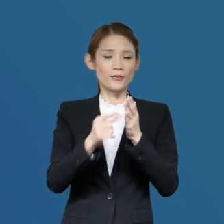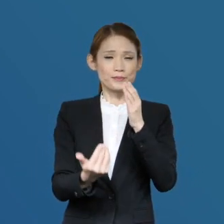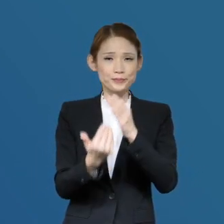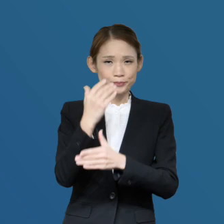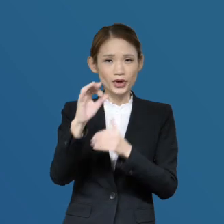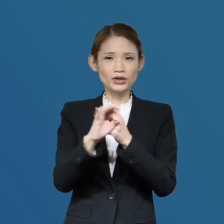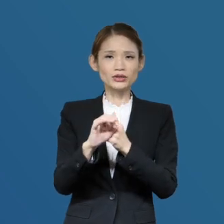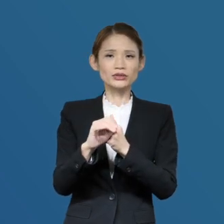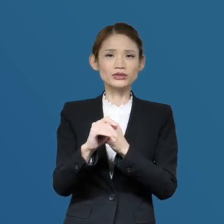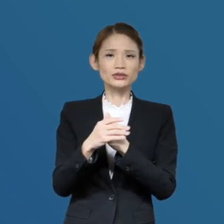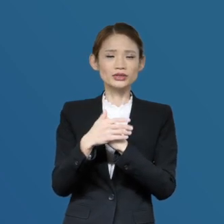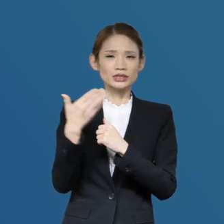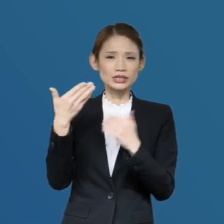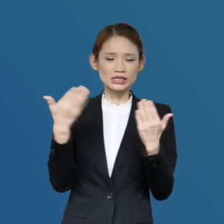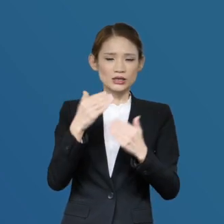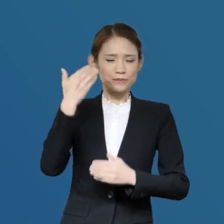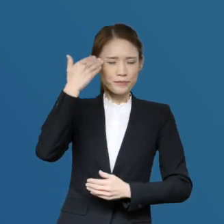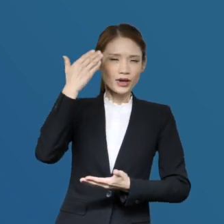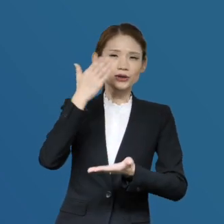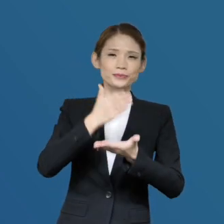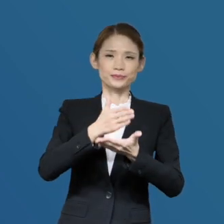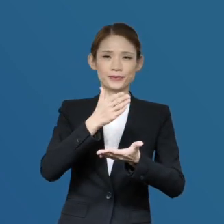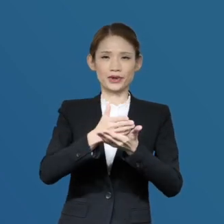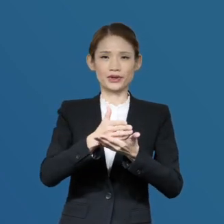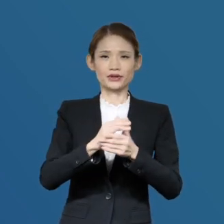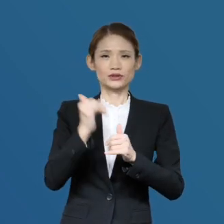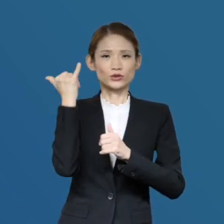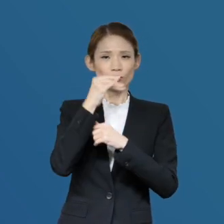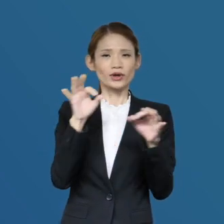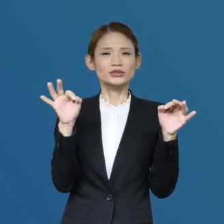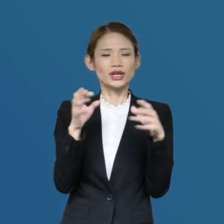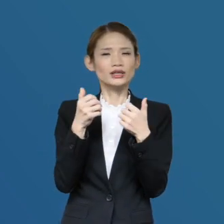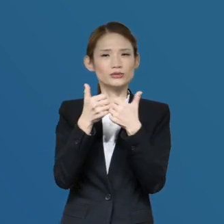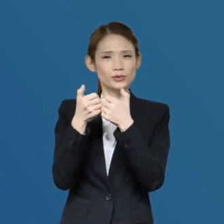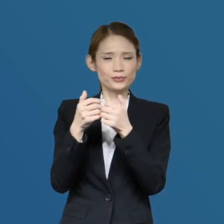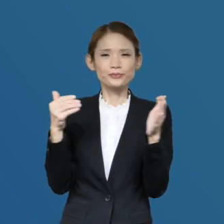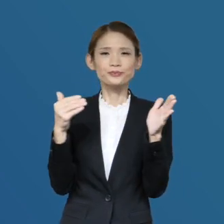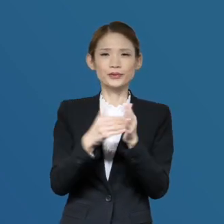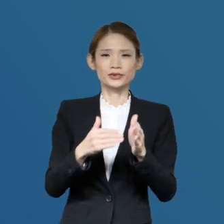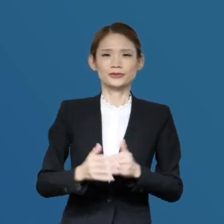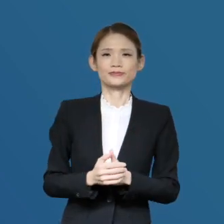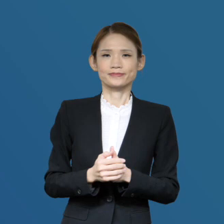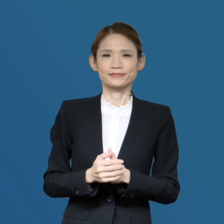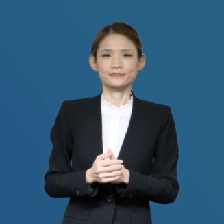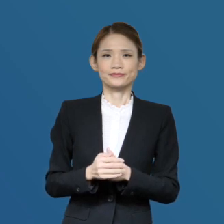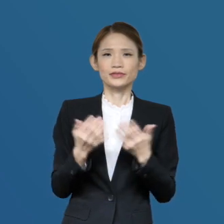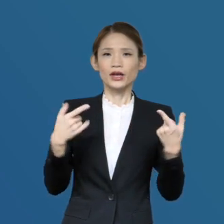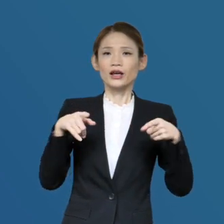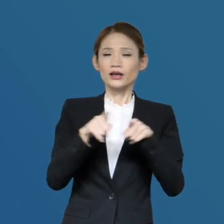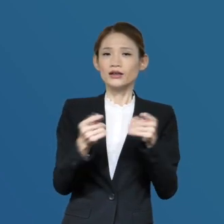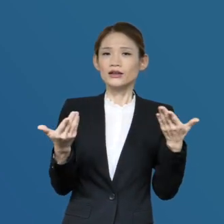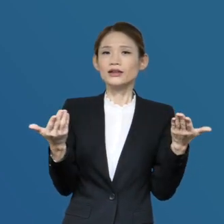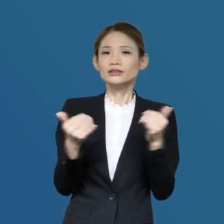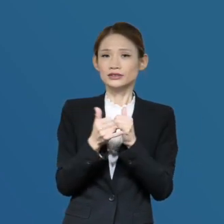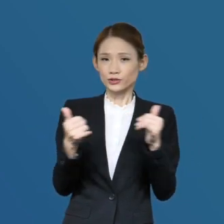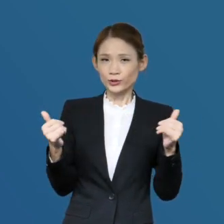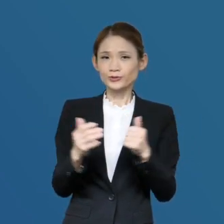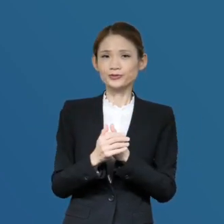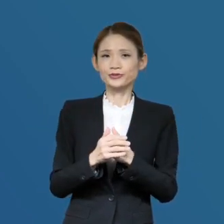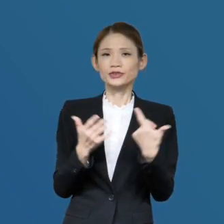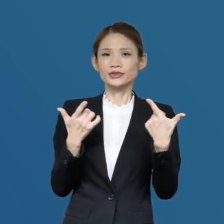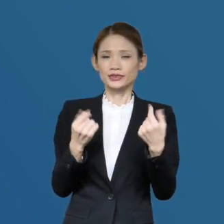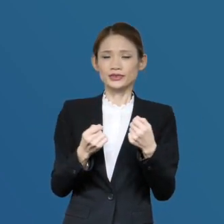일이 생긴다면 일에 방해가 되지 않는 범위 내에서 짧게 통화합니다. 함께 일하는